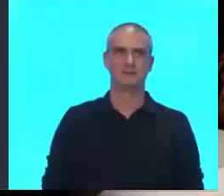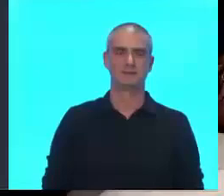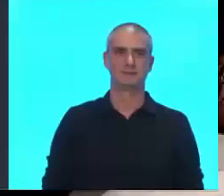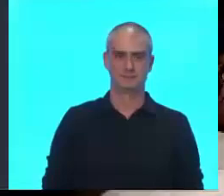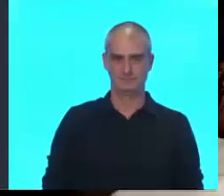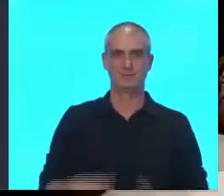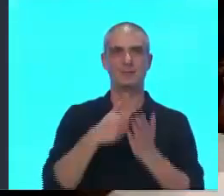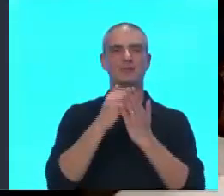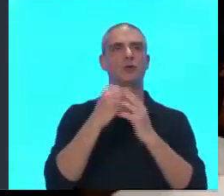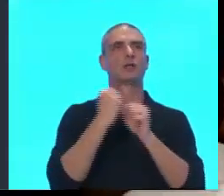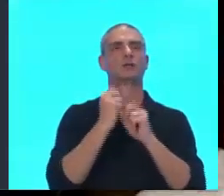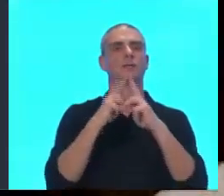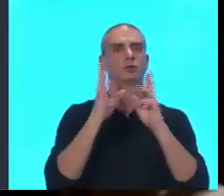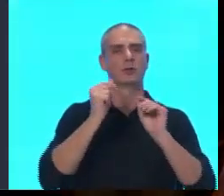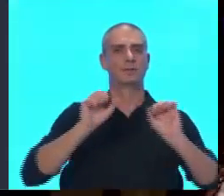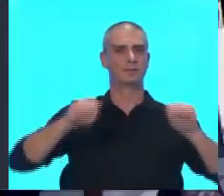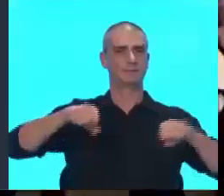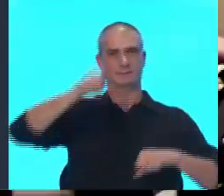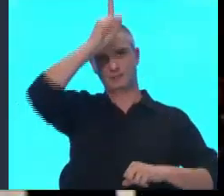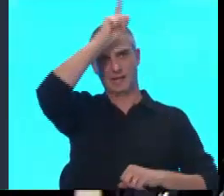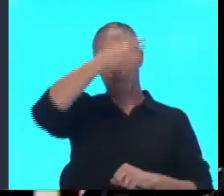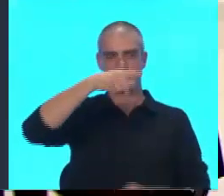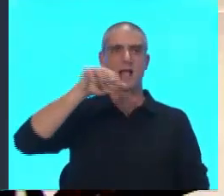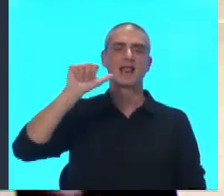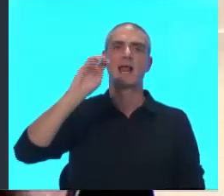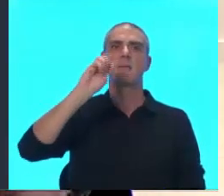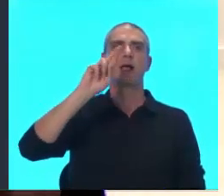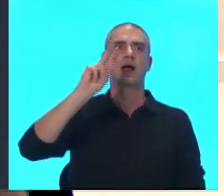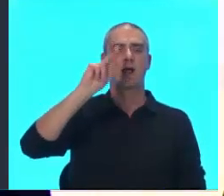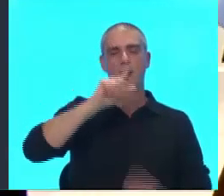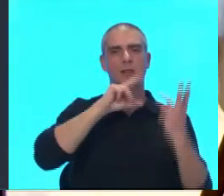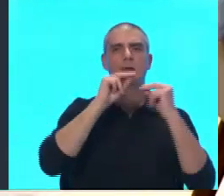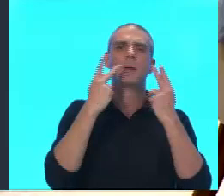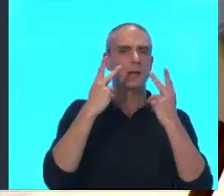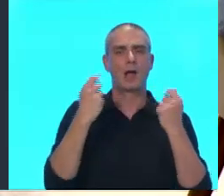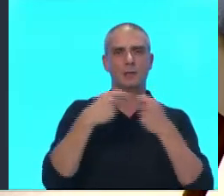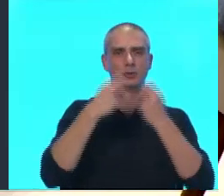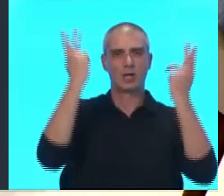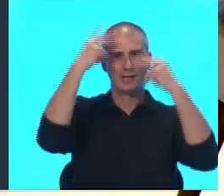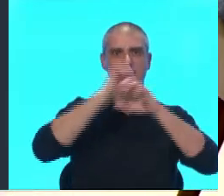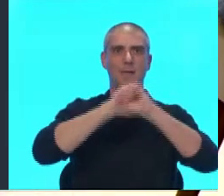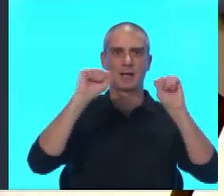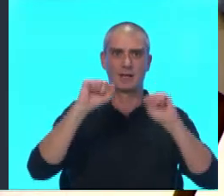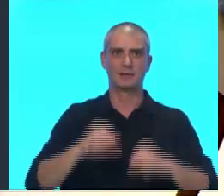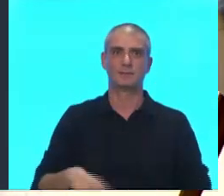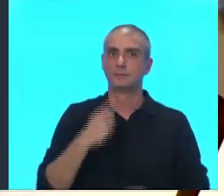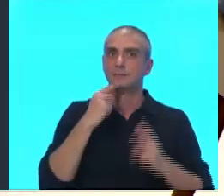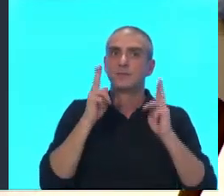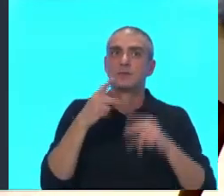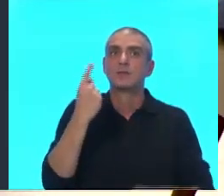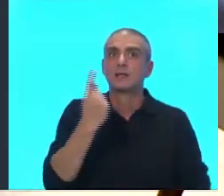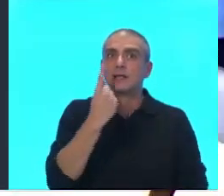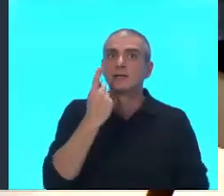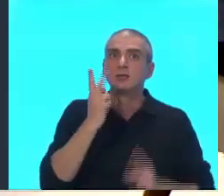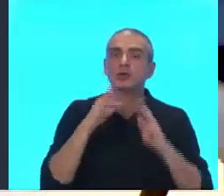בהמשך קיים נתניהו פגישות גם עם קנצלרית גרמניה אנגלה מרקל, איתה שוחח בעיקר על הסכם הגרעין. האופציה היחידה הקיימת